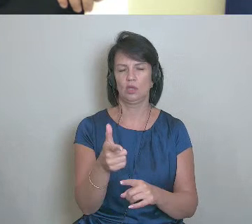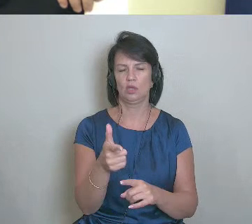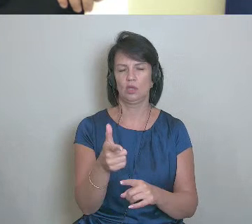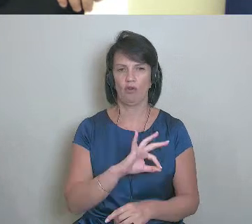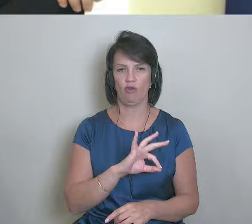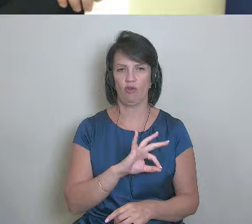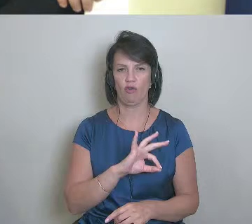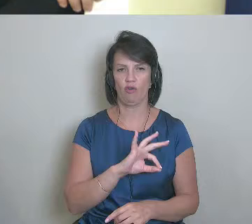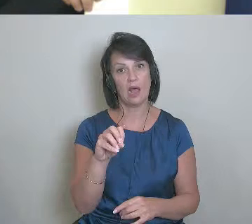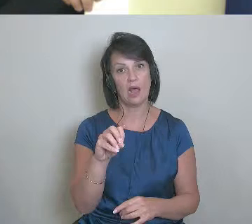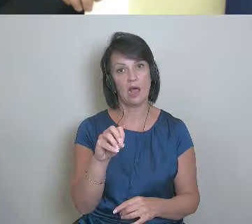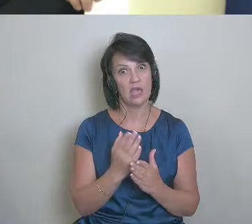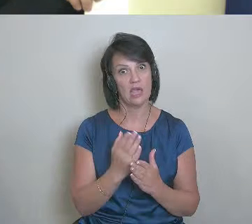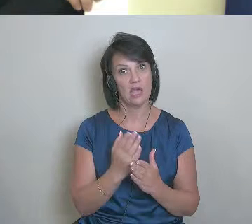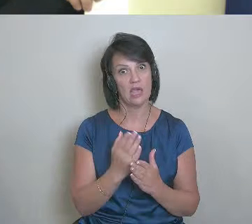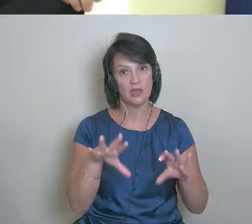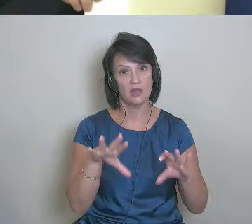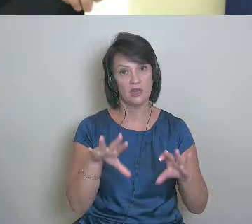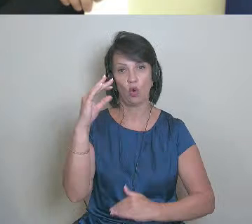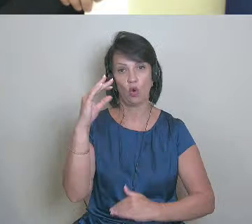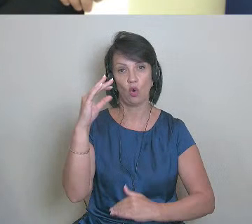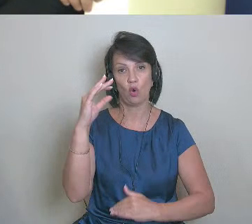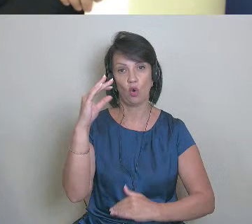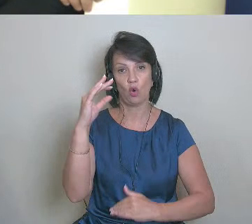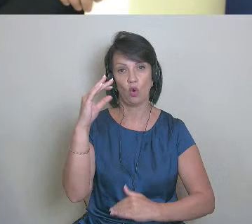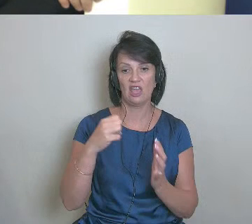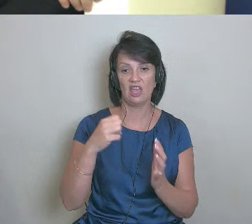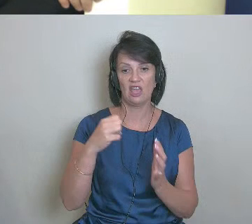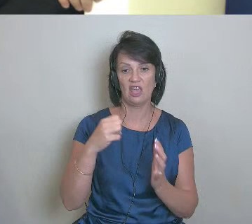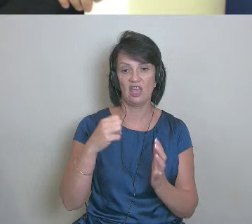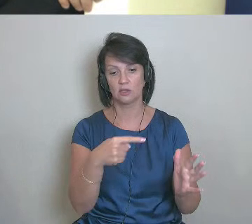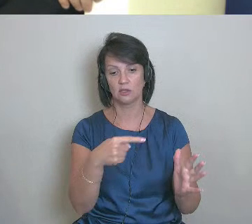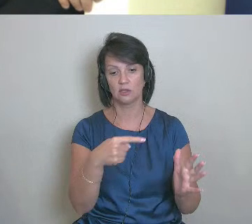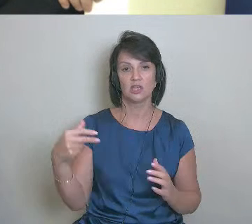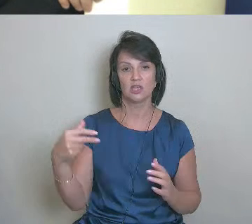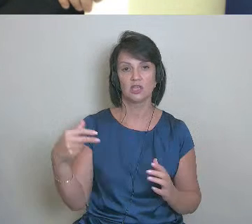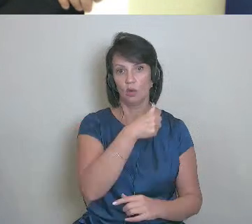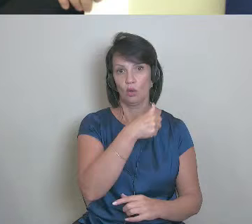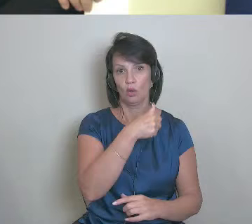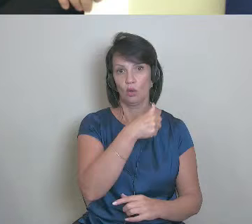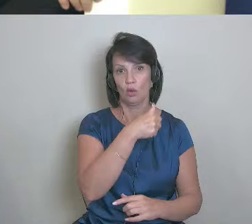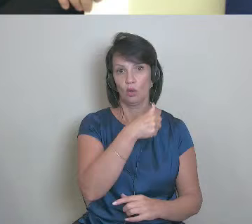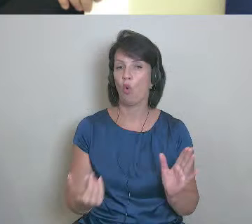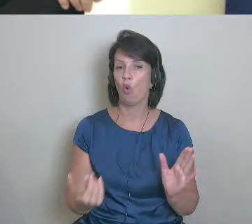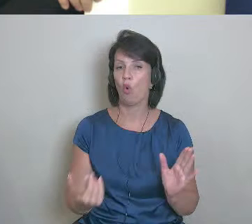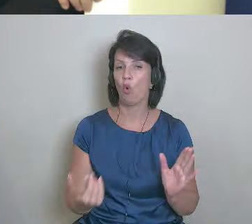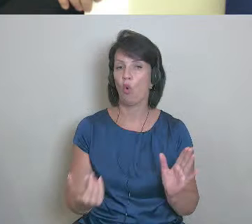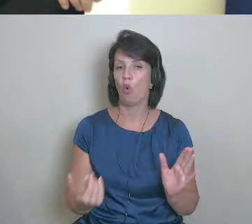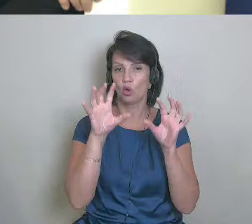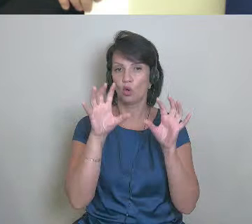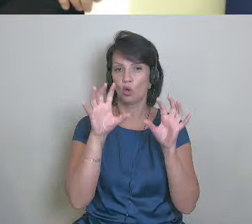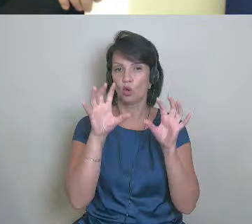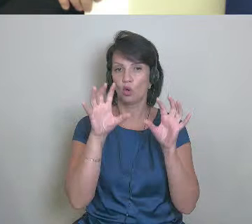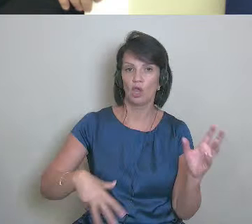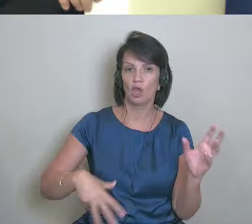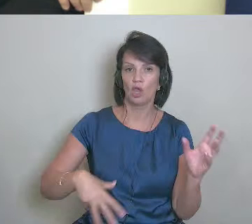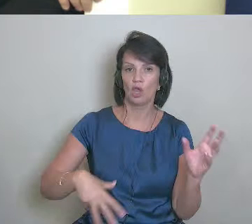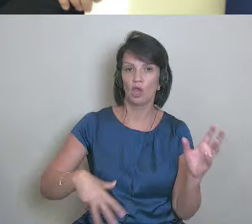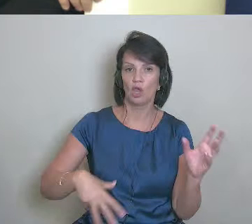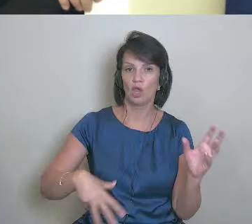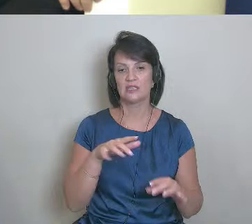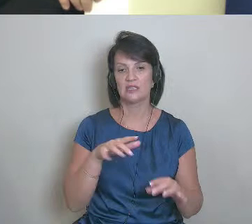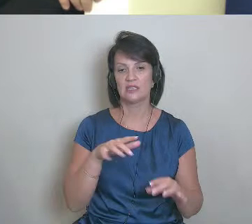Але є два cannot рішення Верховного суду be 19-20 року, в якому зазначається, що закон про всеукраїнський та місцевий